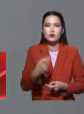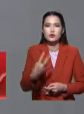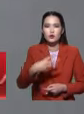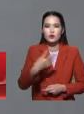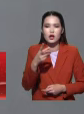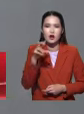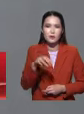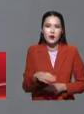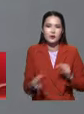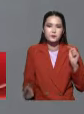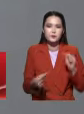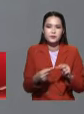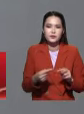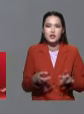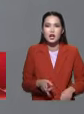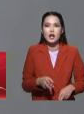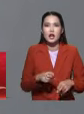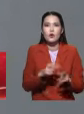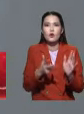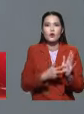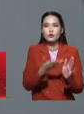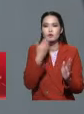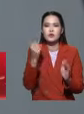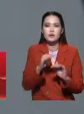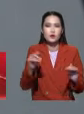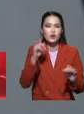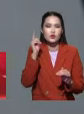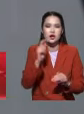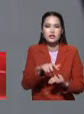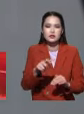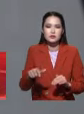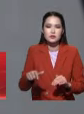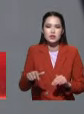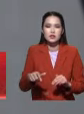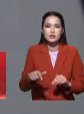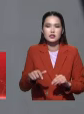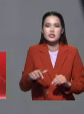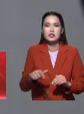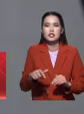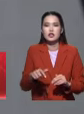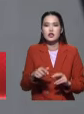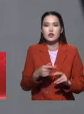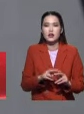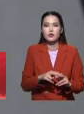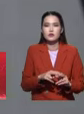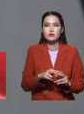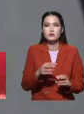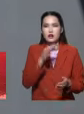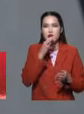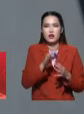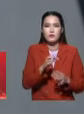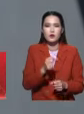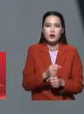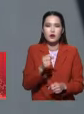мына кәмелет жасқа толмаған жасөспірімді жүргіншілікпен айналысуға итермелеу ол деген енді